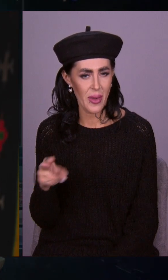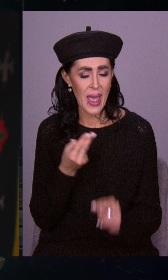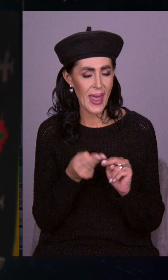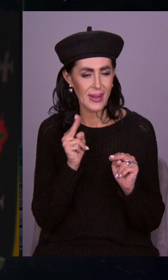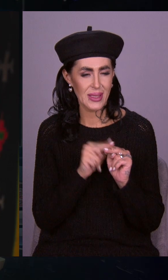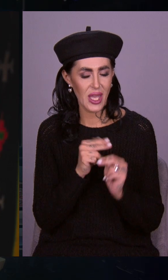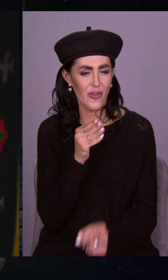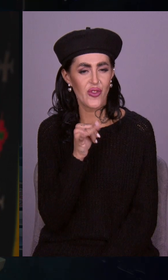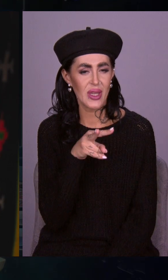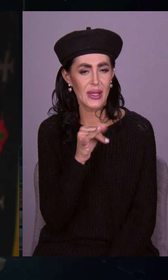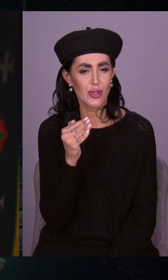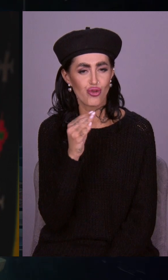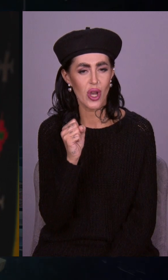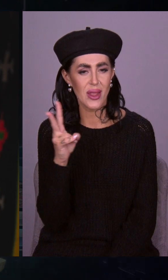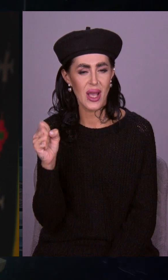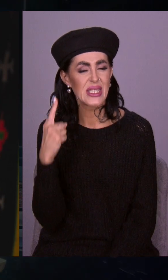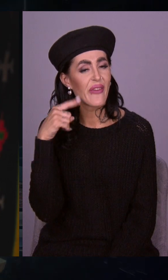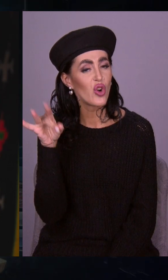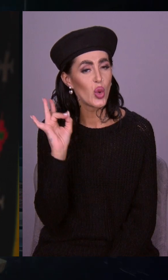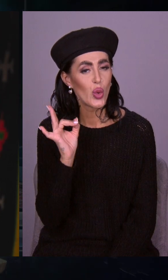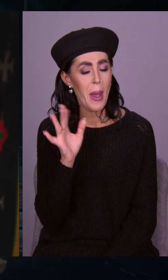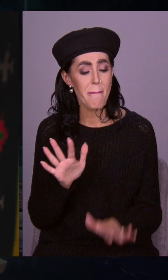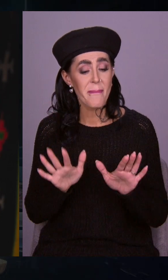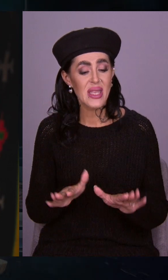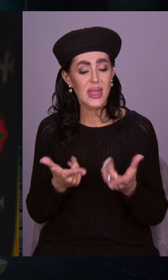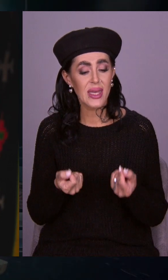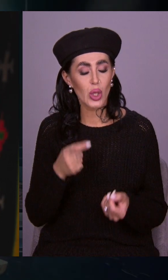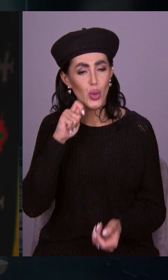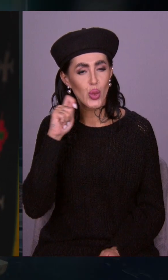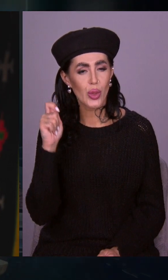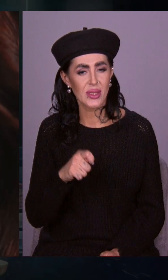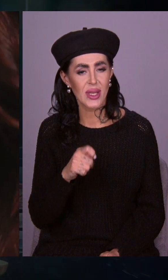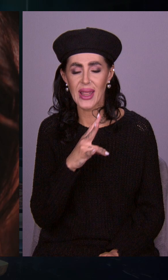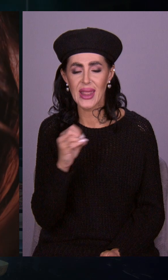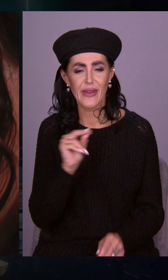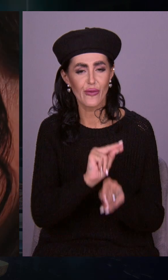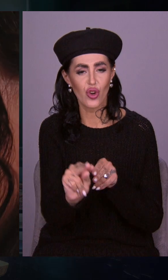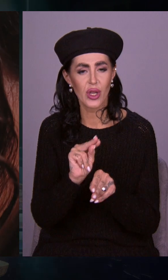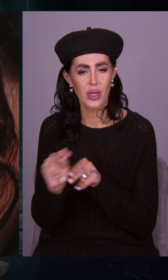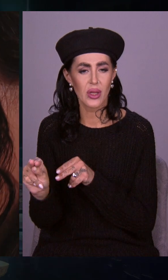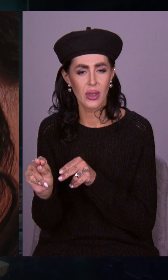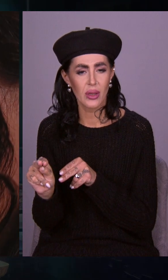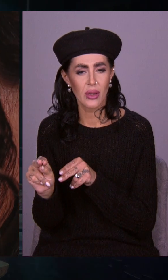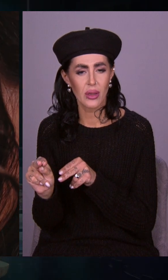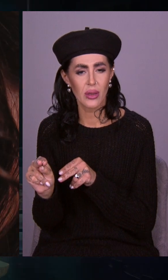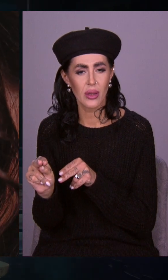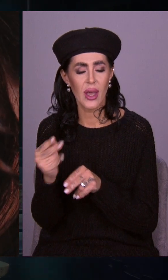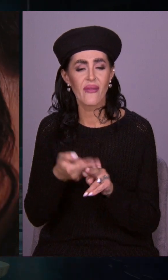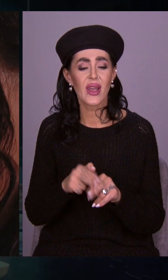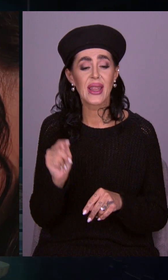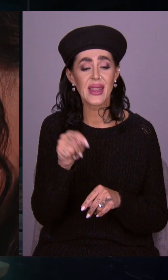філіжанка звуку. Місце, де українську не вчать. Від неї